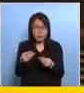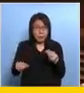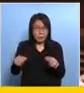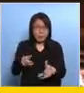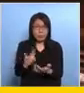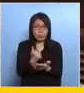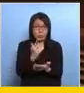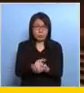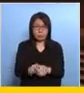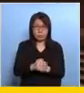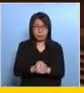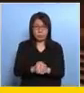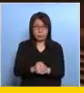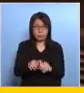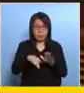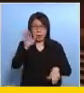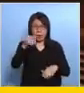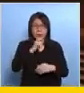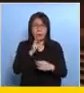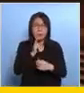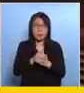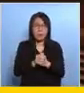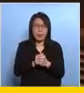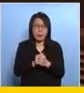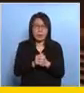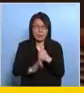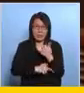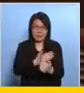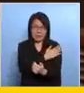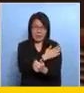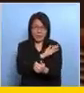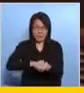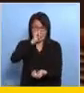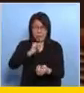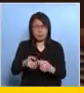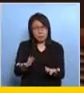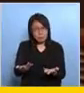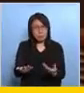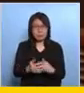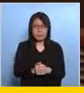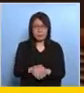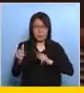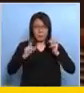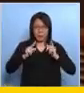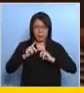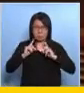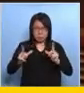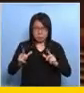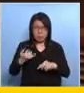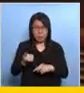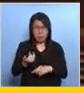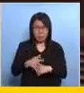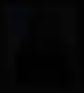啊，唔好講到咁遠，就講到麥美貴違反憲制責任啊嗰啲，係咪個氣係誇咗少少咧？大